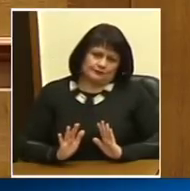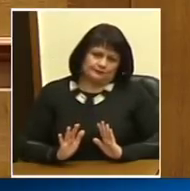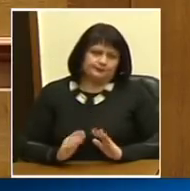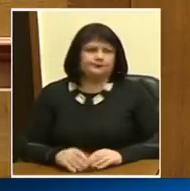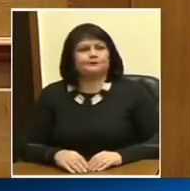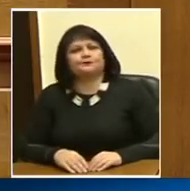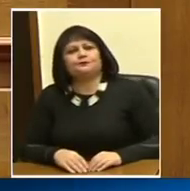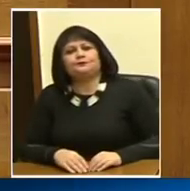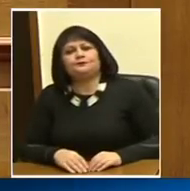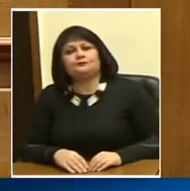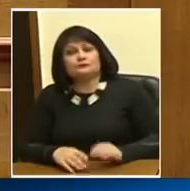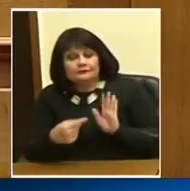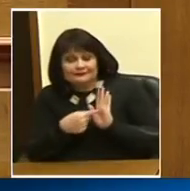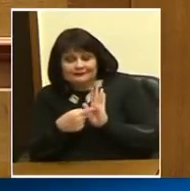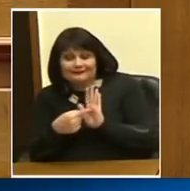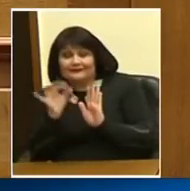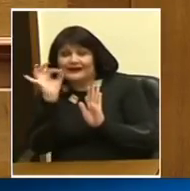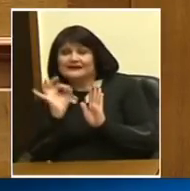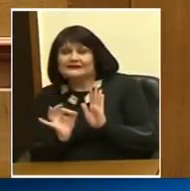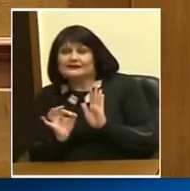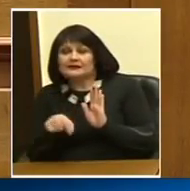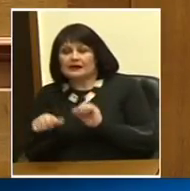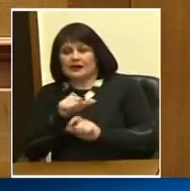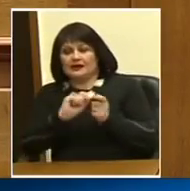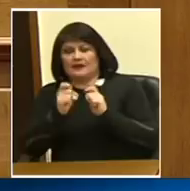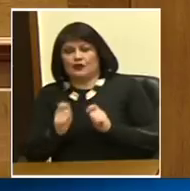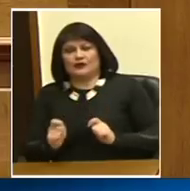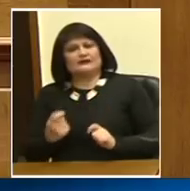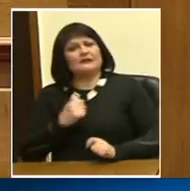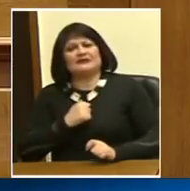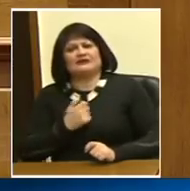Ποιο είναι το στίγμα της αναθεώρησης αυτής όπως τη βλέπουμε εμείς?